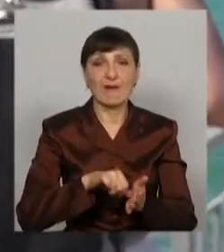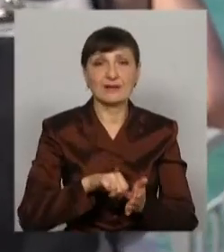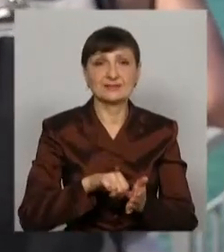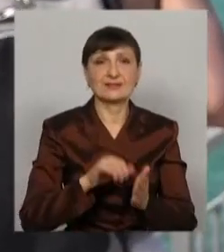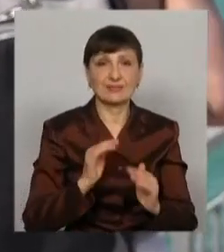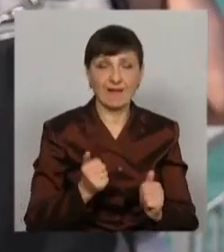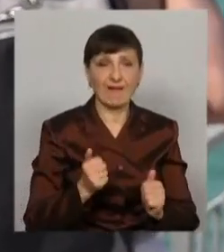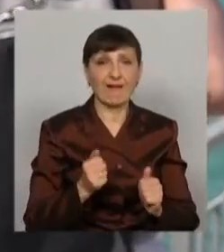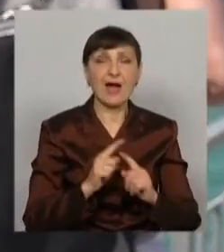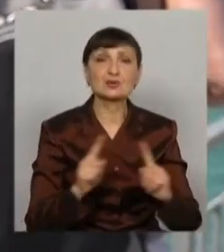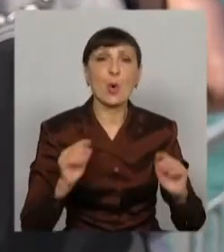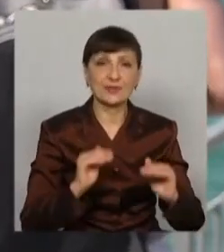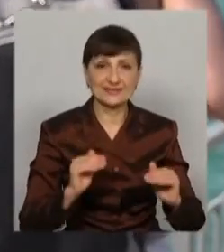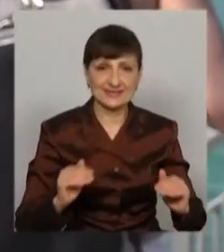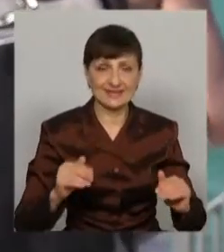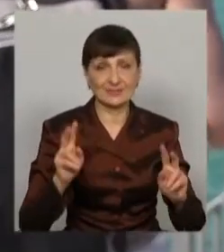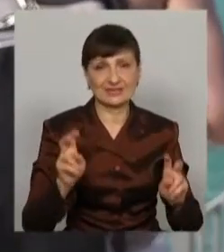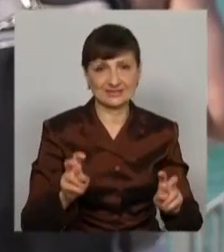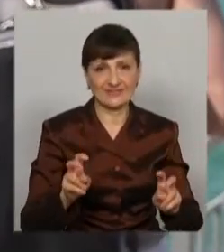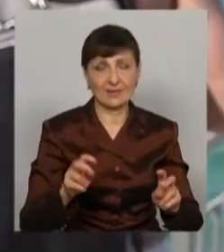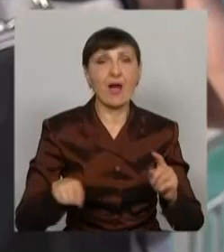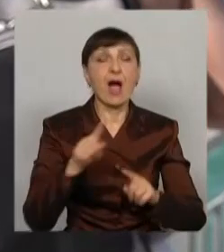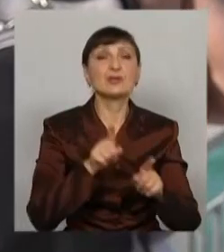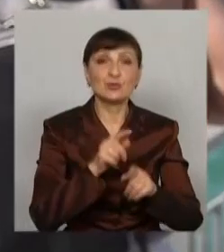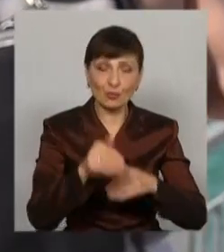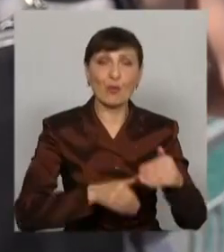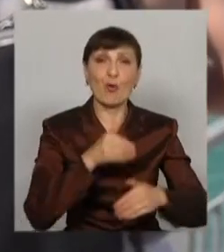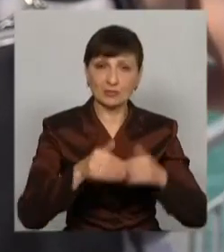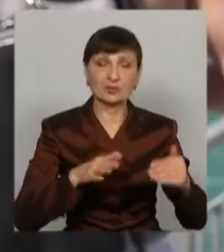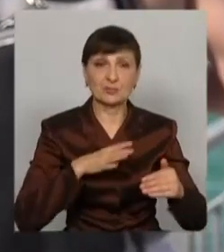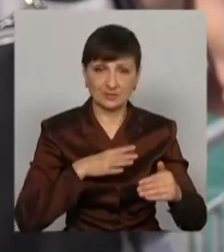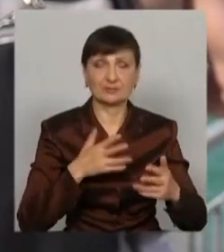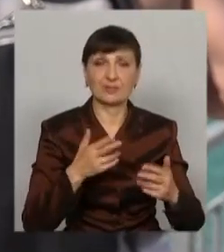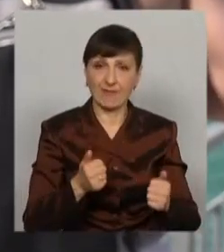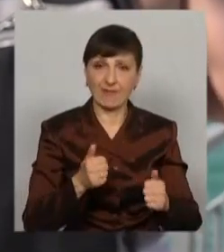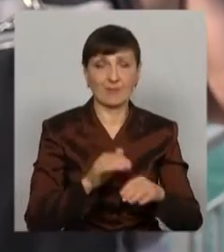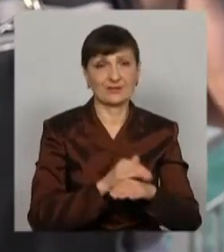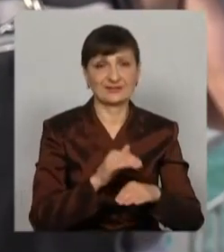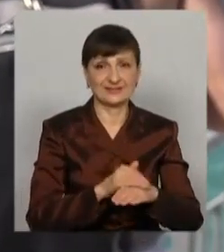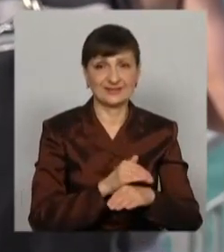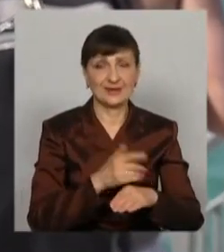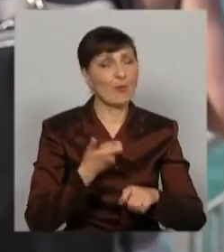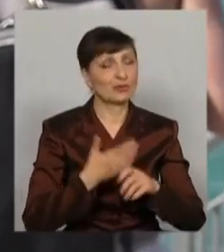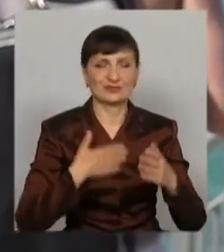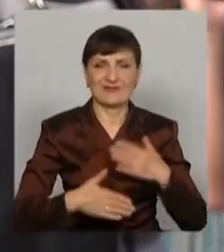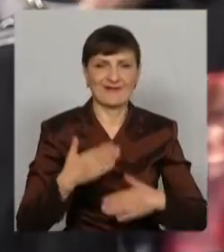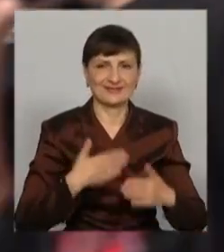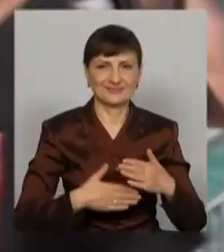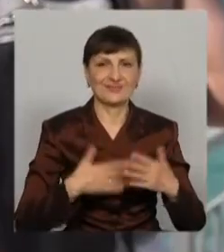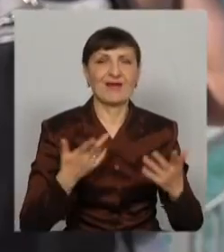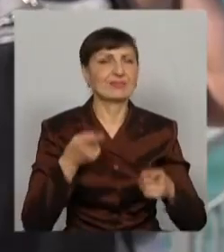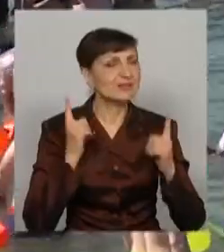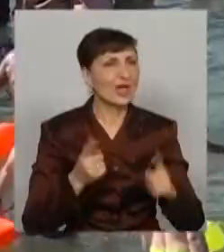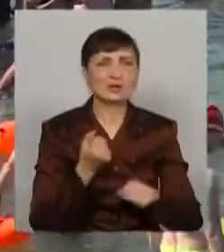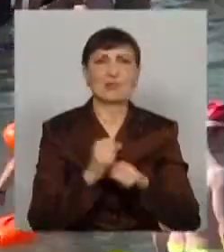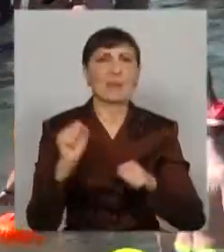особые дети, мы их так называем. Они тоже выплыли, доплыли всю дистанцию, чему мы очень рады. Это был настоящий